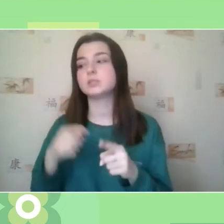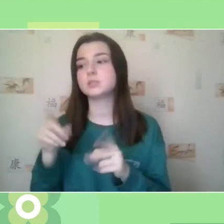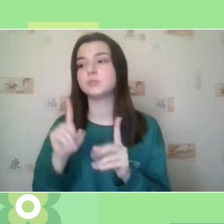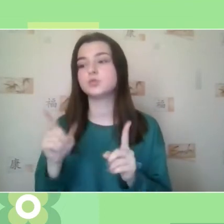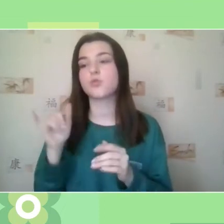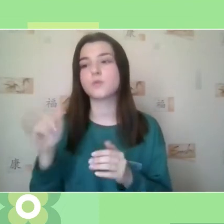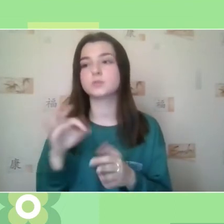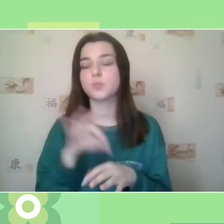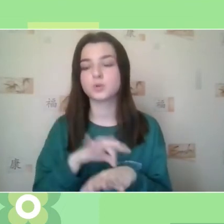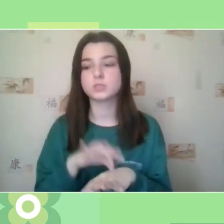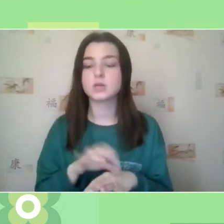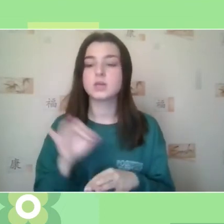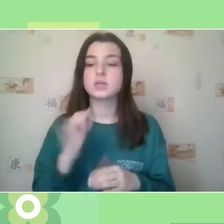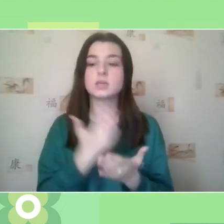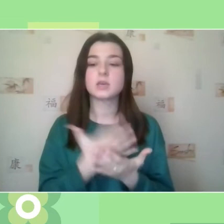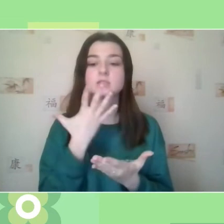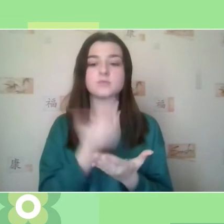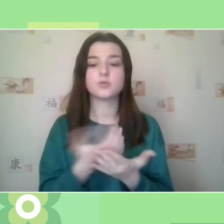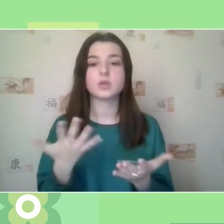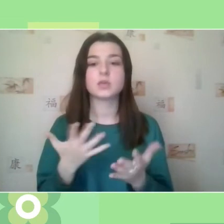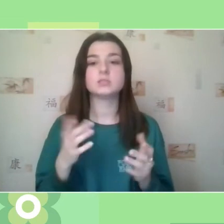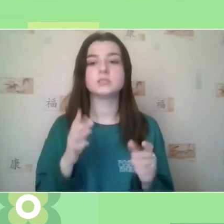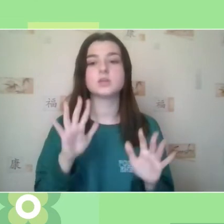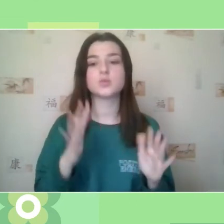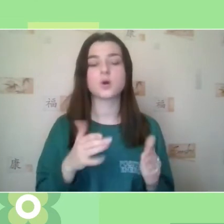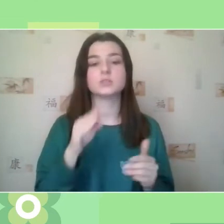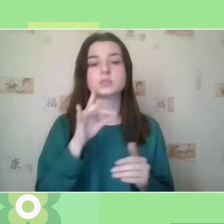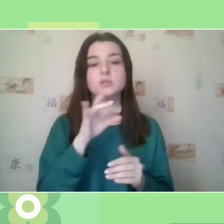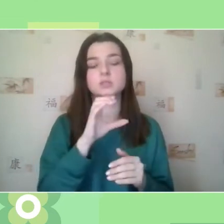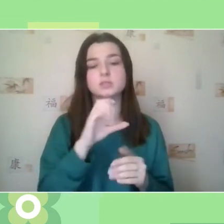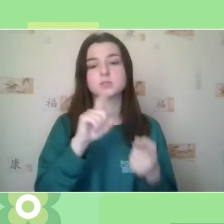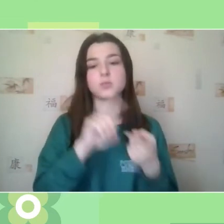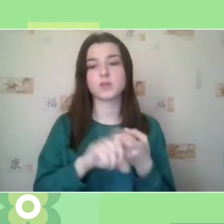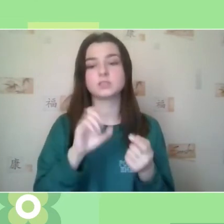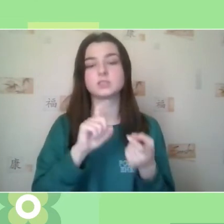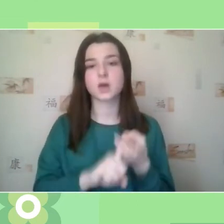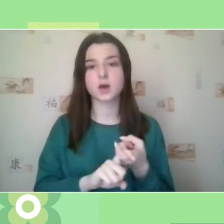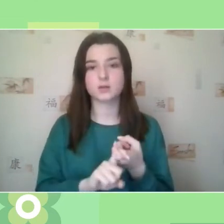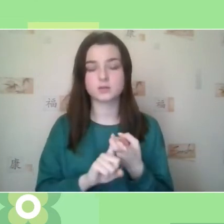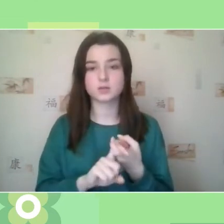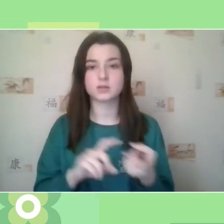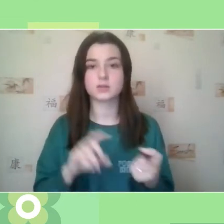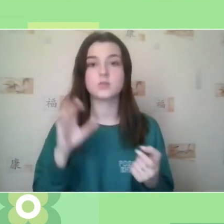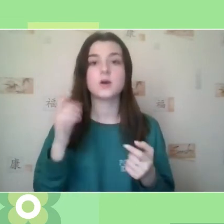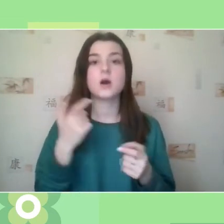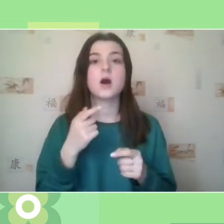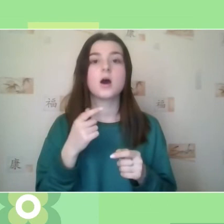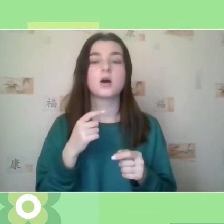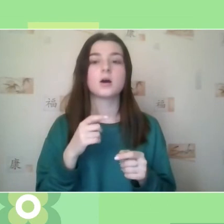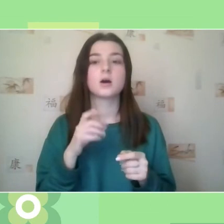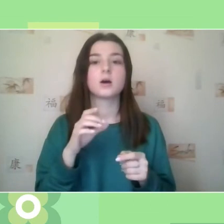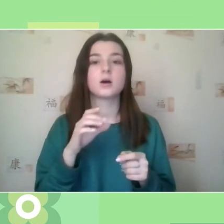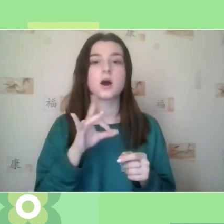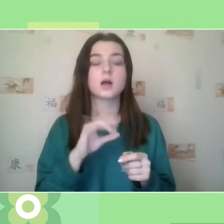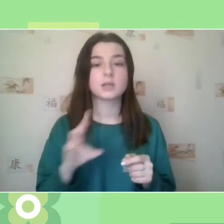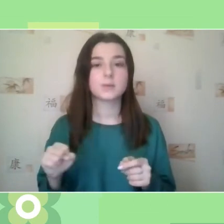болить, і так далі. Є свої нюанси з пандемією коронавірусу і з тим, як клуб працює зараз, але за 3 роки свого існування вони разом